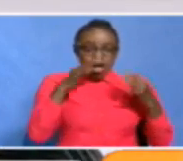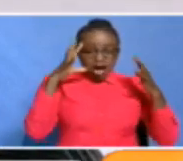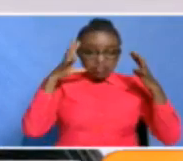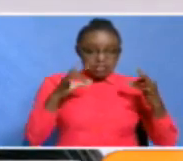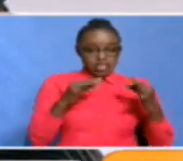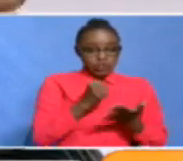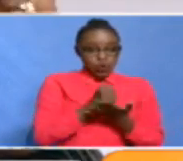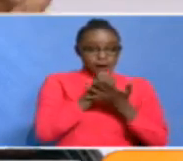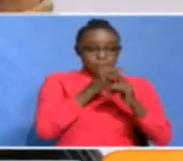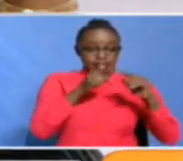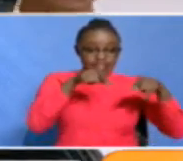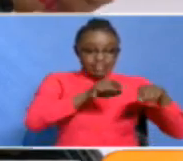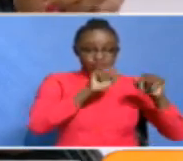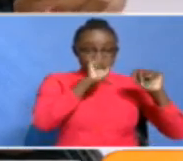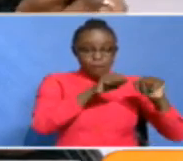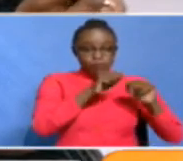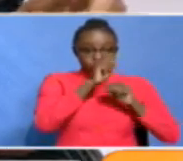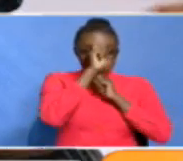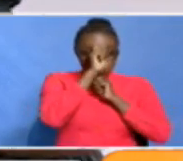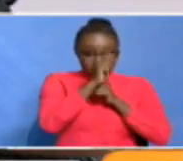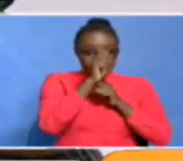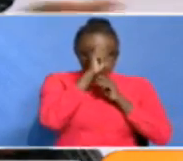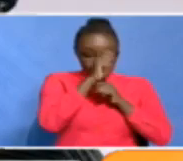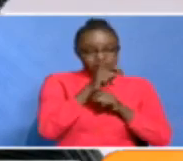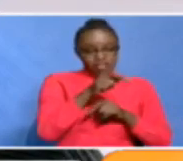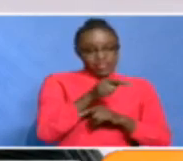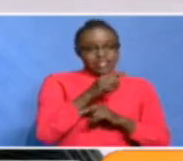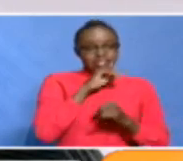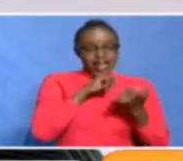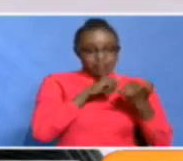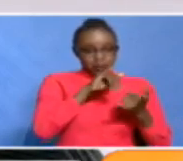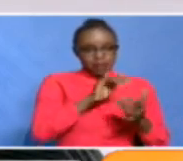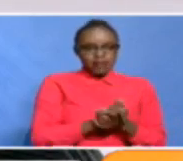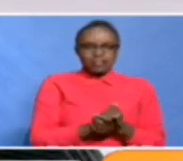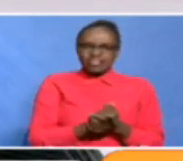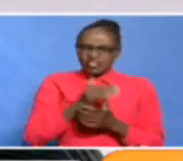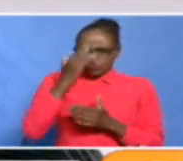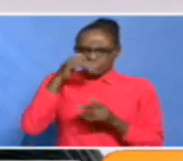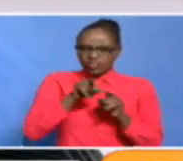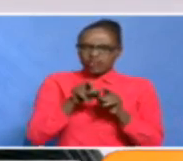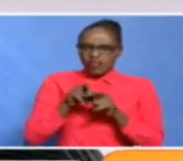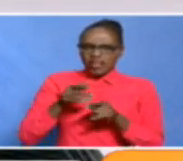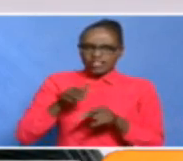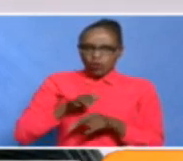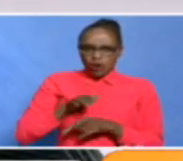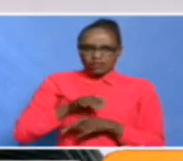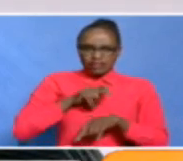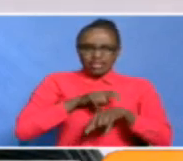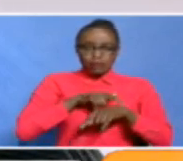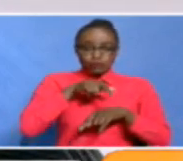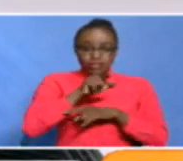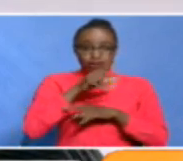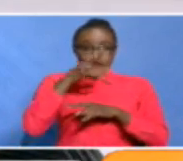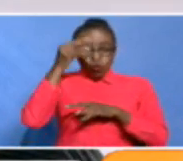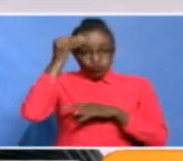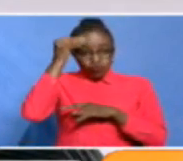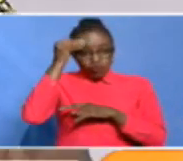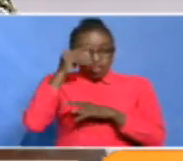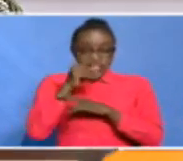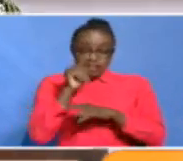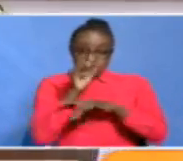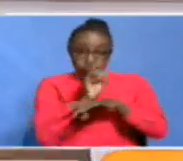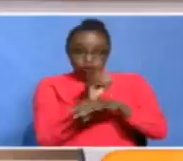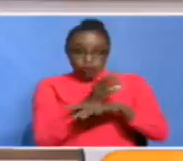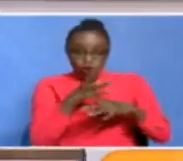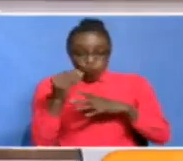kumsaidia, lakini na yeye aweke heshima kwa yule mume. Wajua huyu mwanamke alipokuwa anakwenda kusoma, huu ushauri wa kuwa